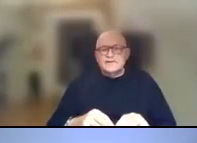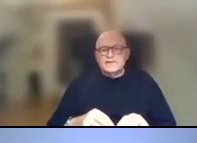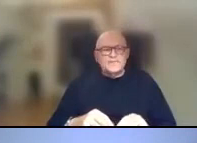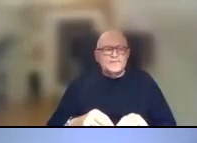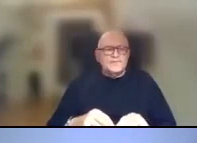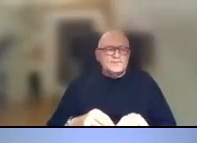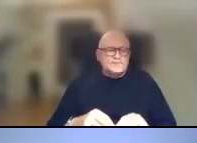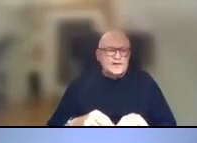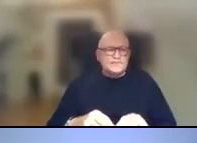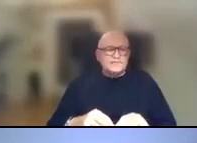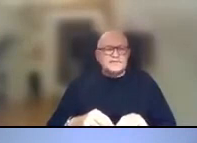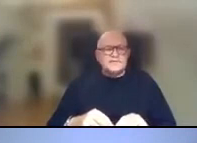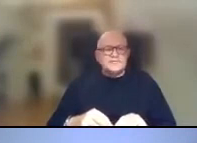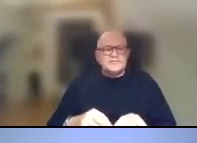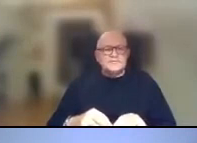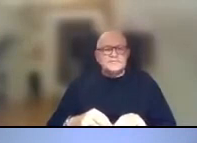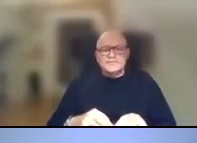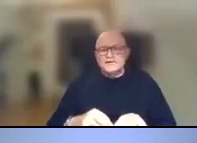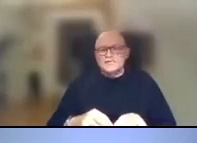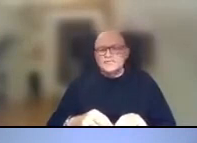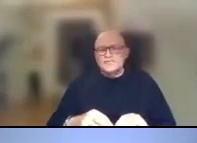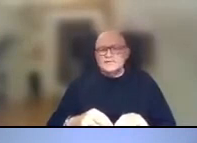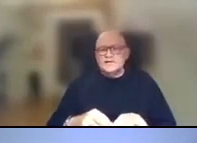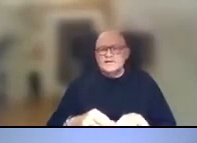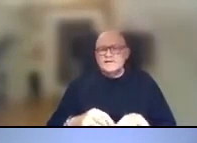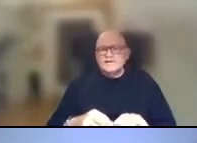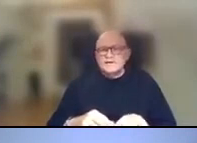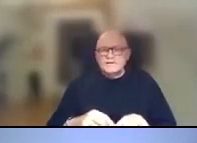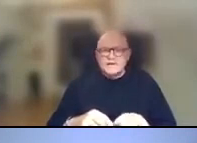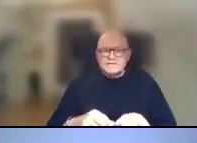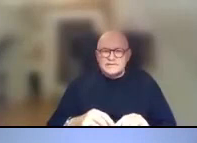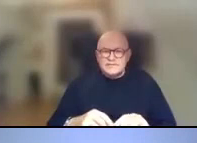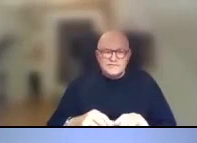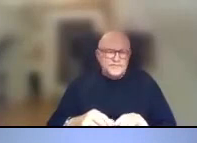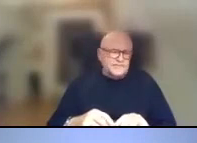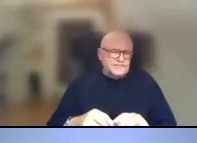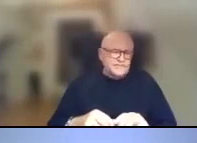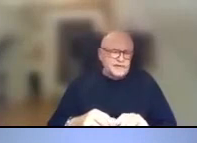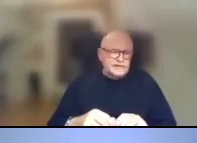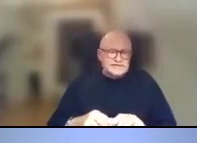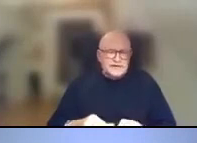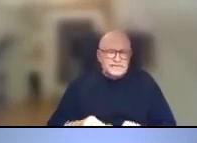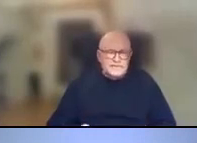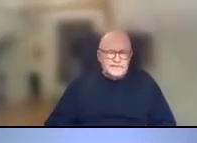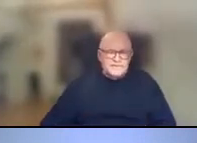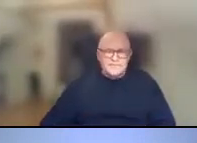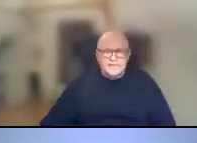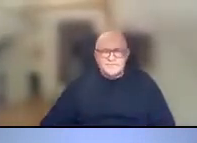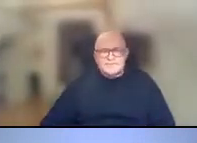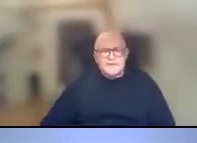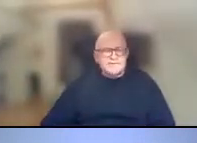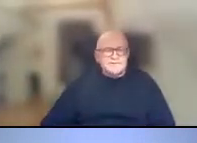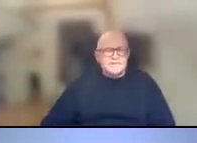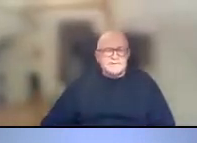weiter ermittelt wurde. Und so kam es dann zu diesem dritten Urteil im Jahr 2015, wo er in 2 Fällen zu